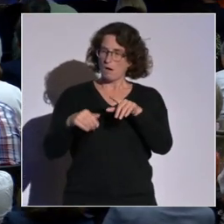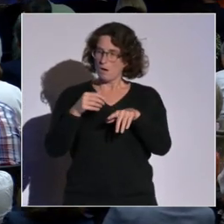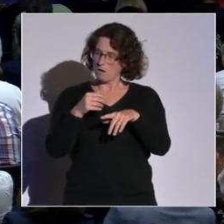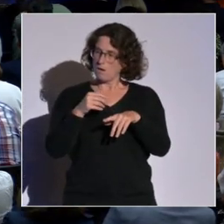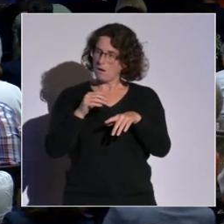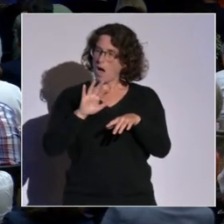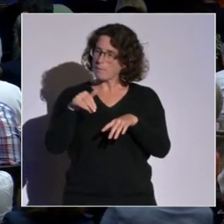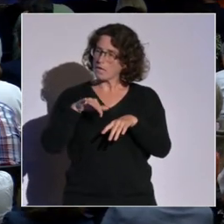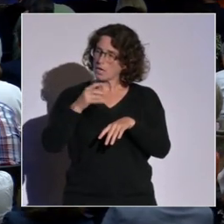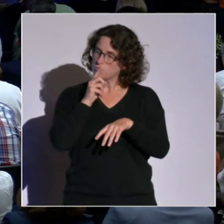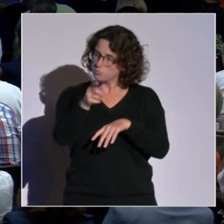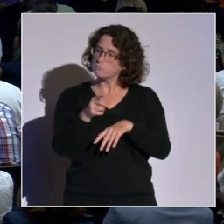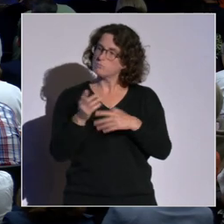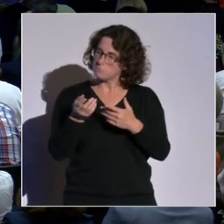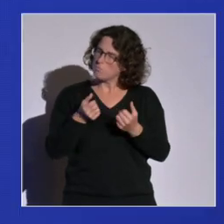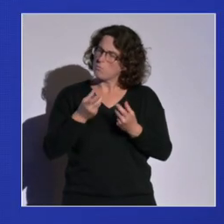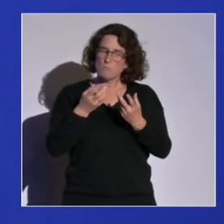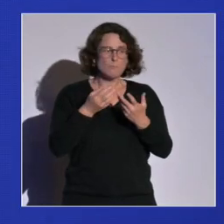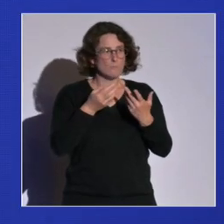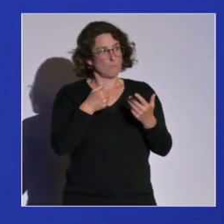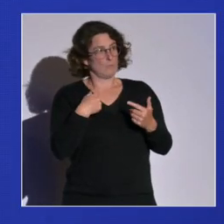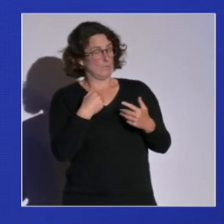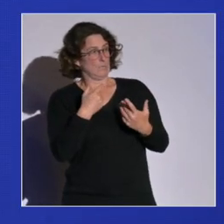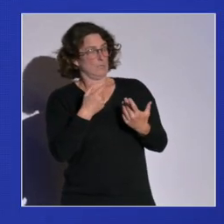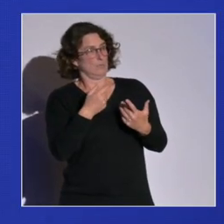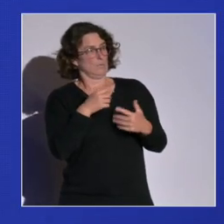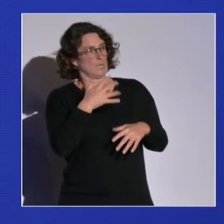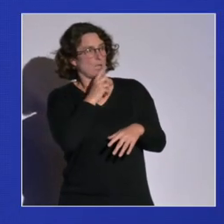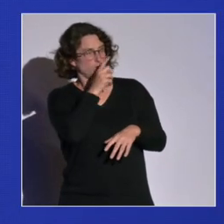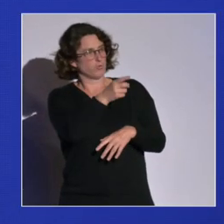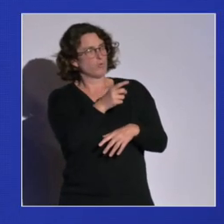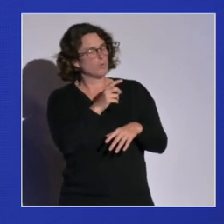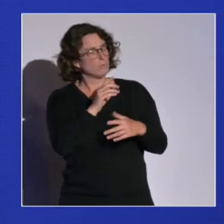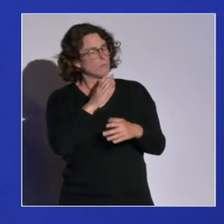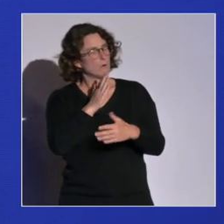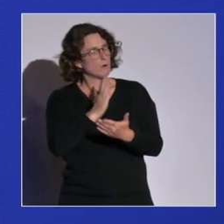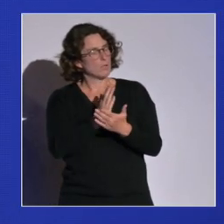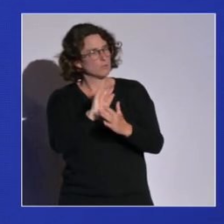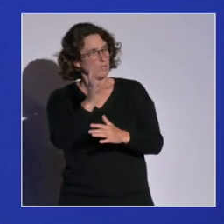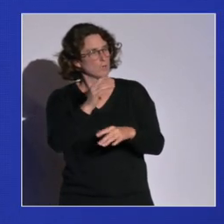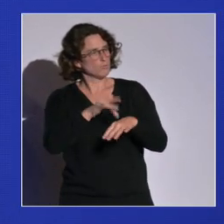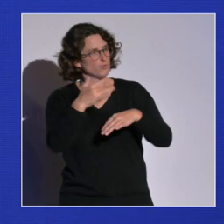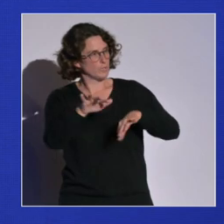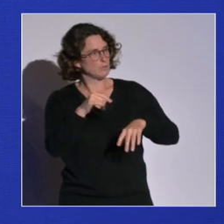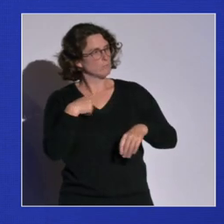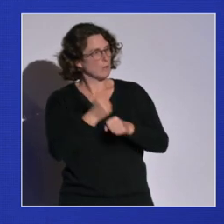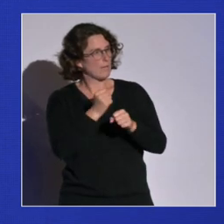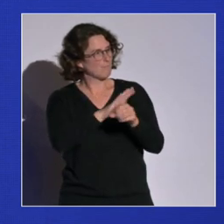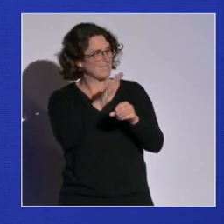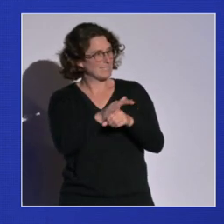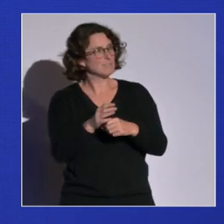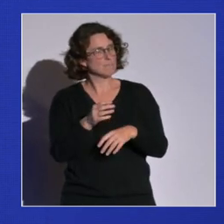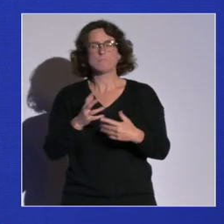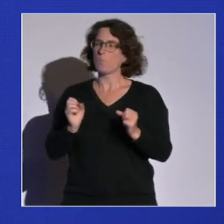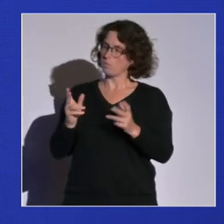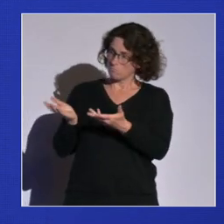en quatrième et je travaille pas assez alors je serai prêt à écouter leurs arguments autrement qu'il nous écoute